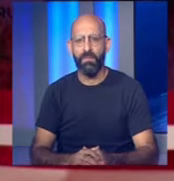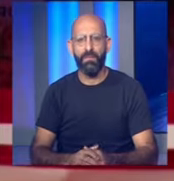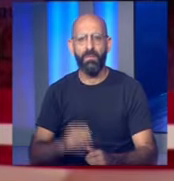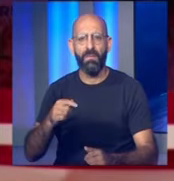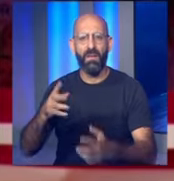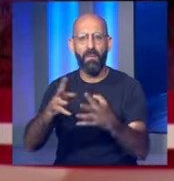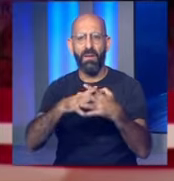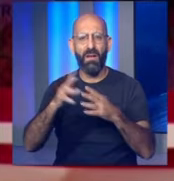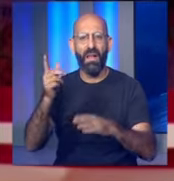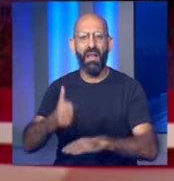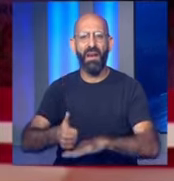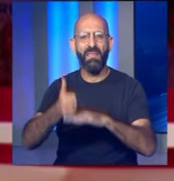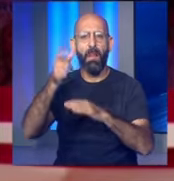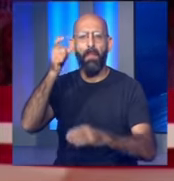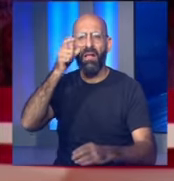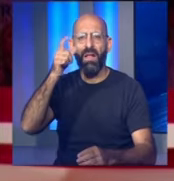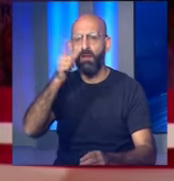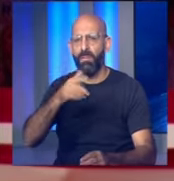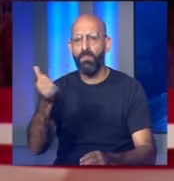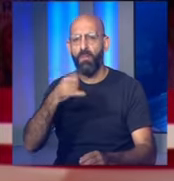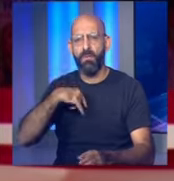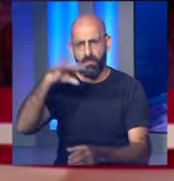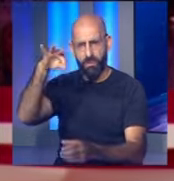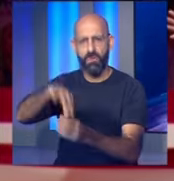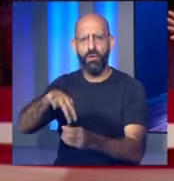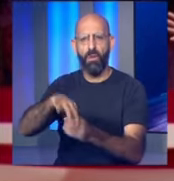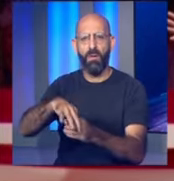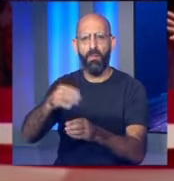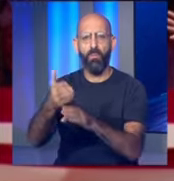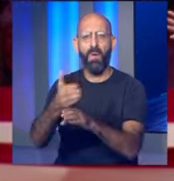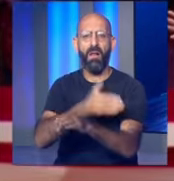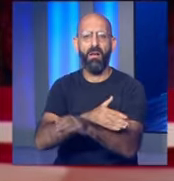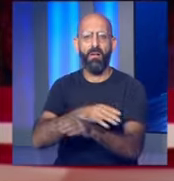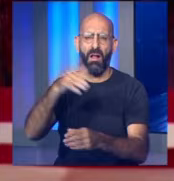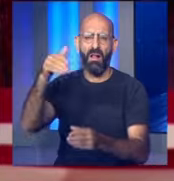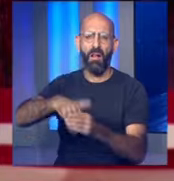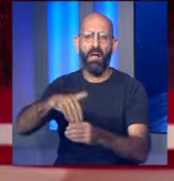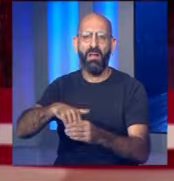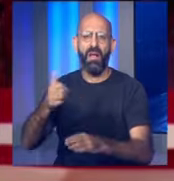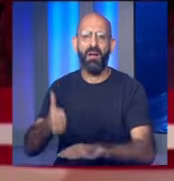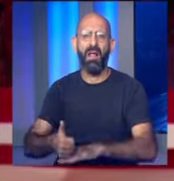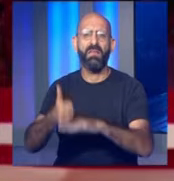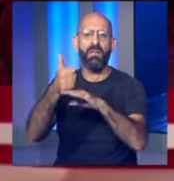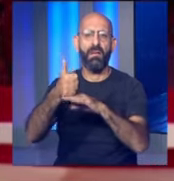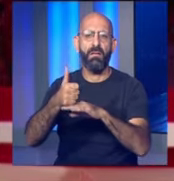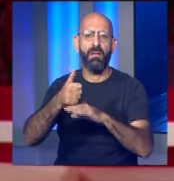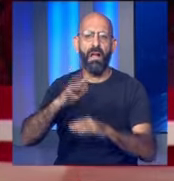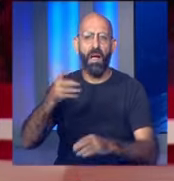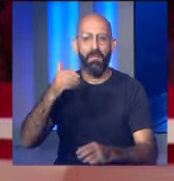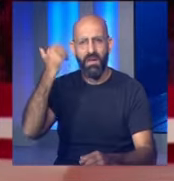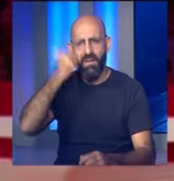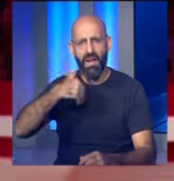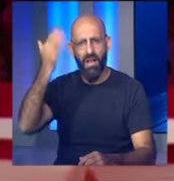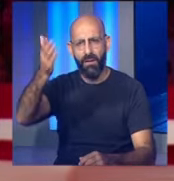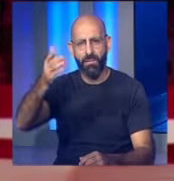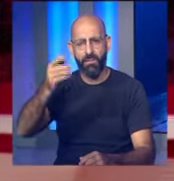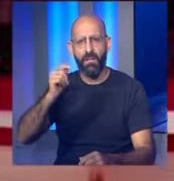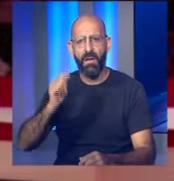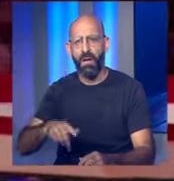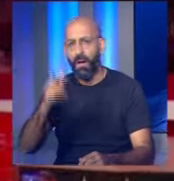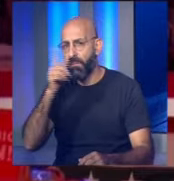وهاجم ترامب إدارة الرئيس جو بايدن قائلا: لقد أنفقوا أموالهم على جلب المهاجرين غير الشرعيين، لذلك لم يكن